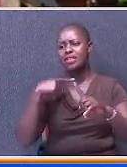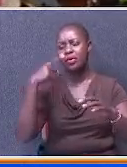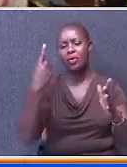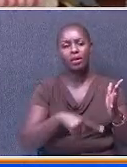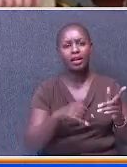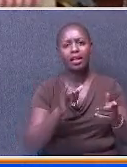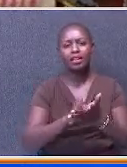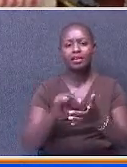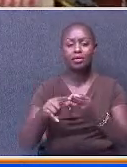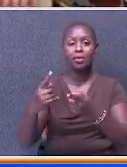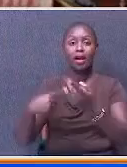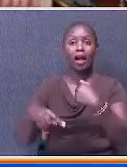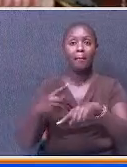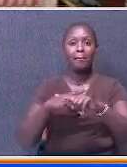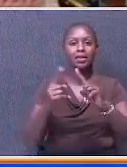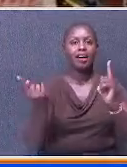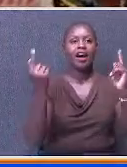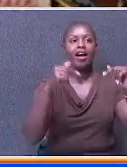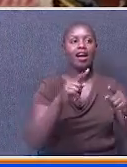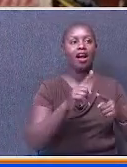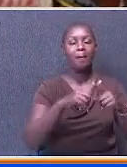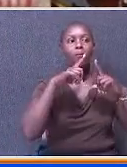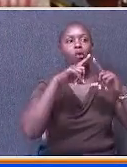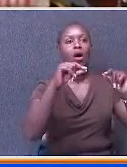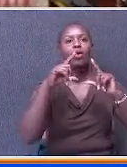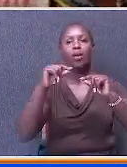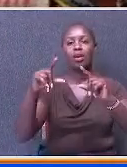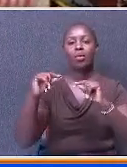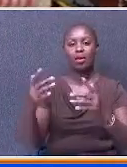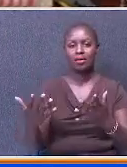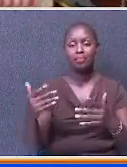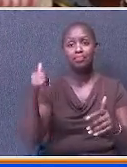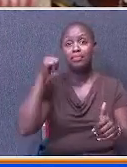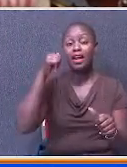Wanakuja hivi tu wanatuambia. Tunakumbuka